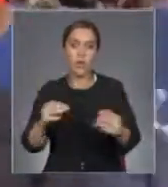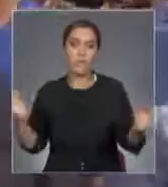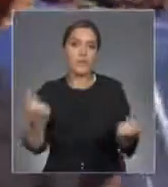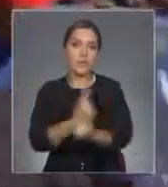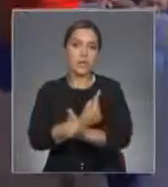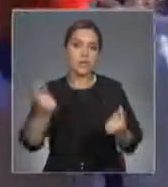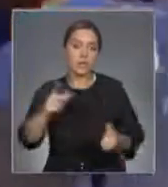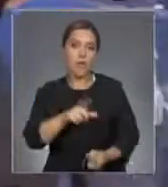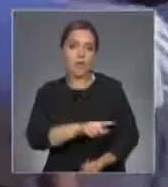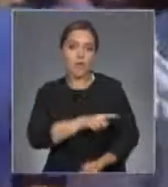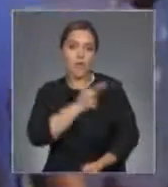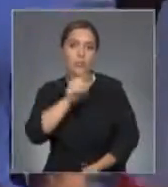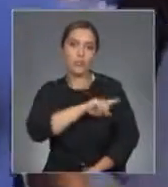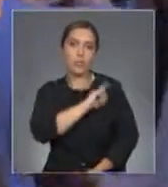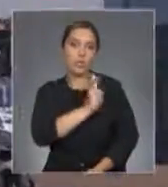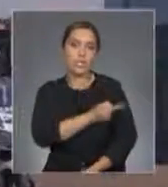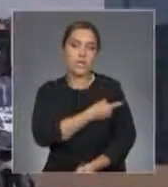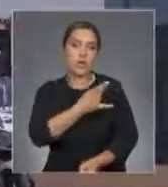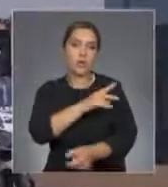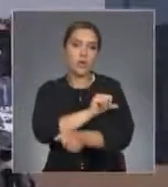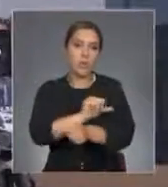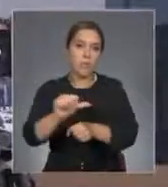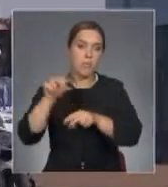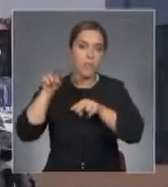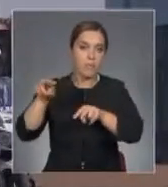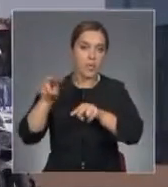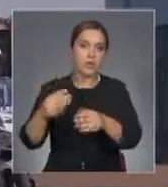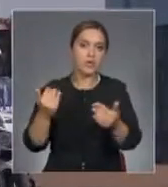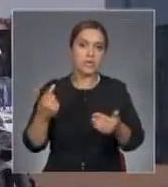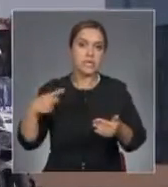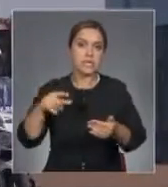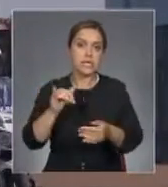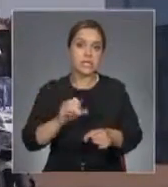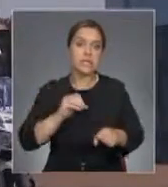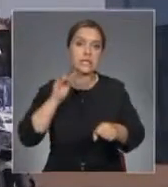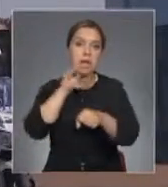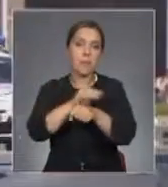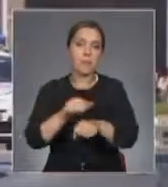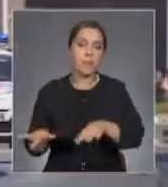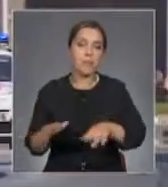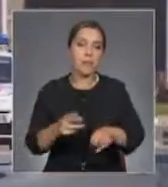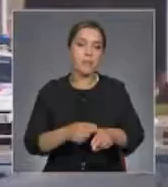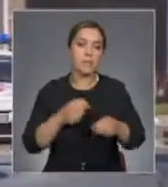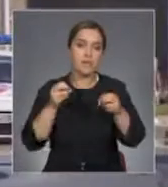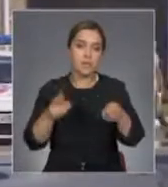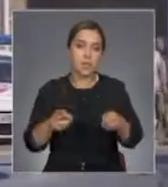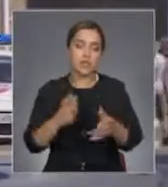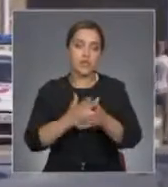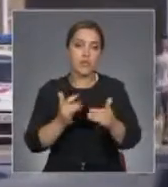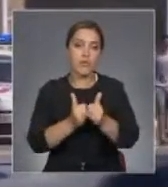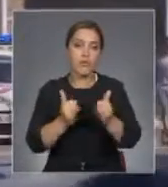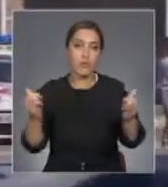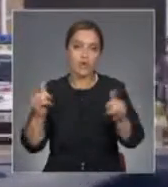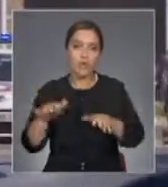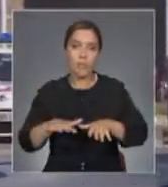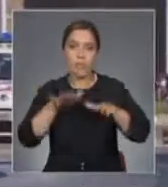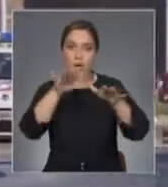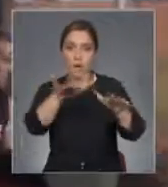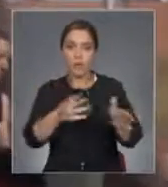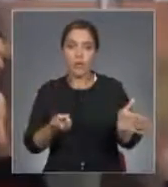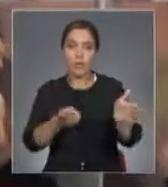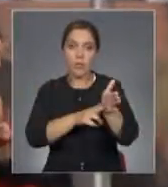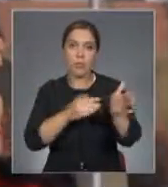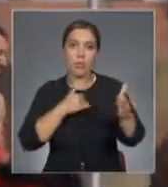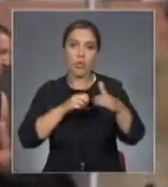перемещения. Их возмутили усиление пограничного контроля в последние недели и дополнительные меры безопасности. Отмечу, возросший поток нелегалов